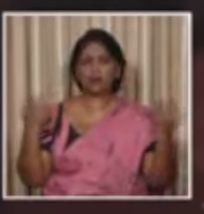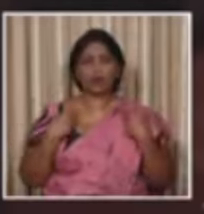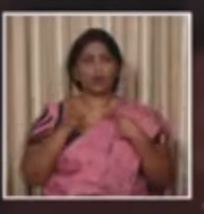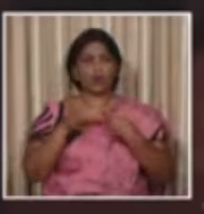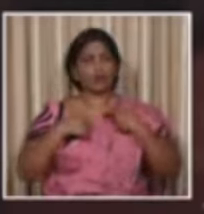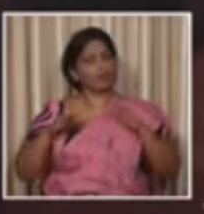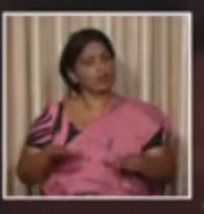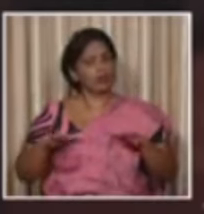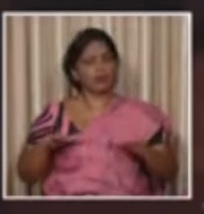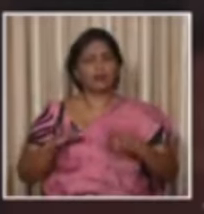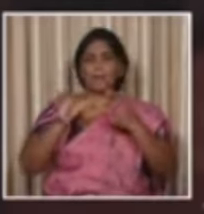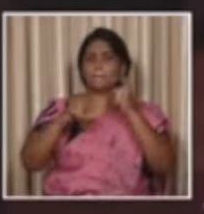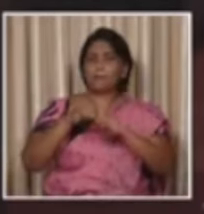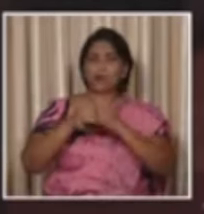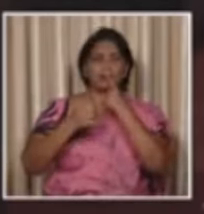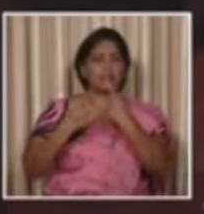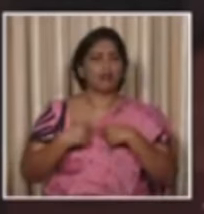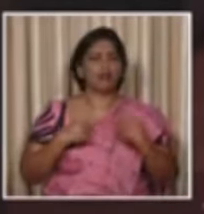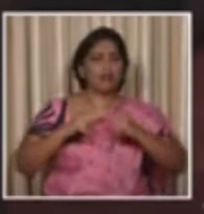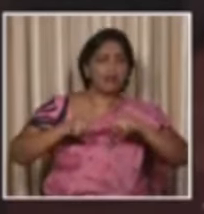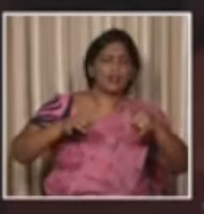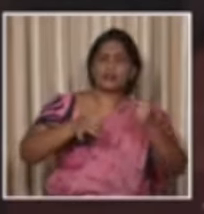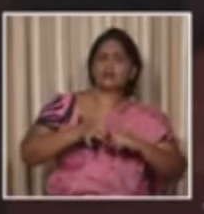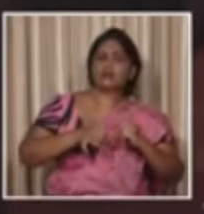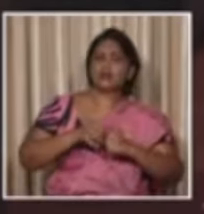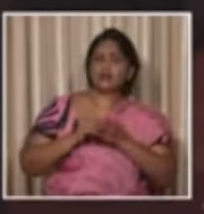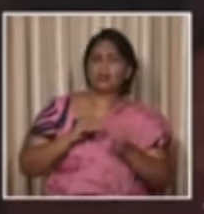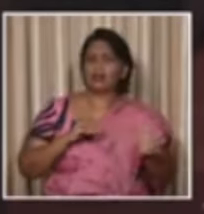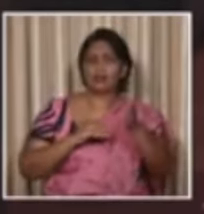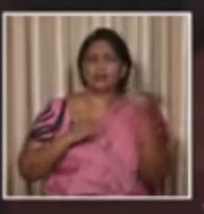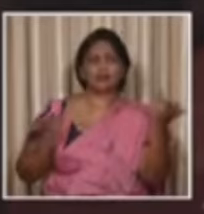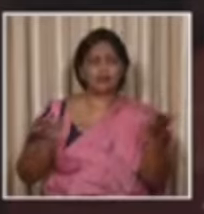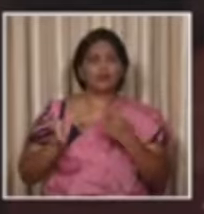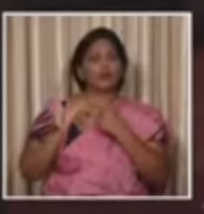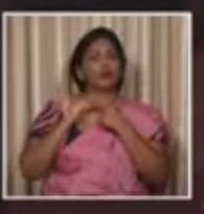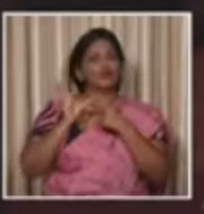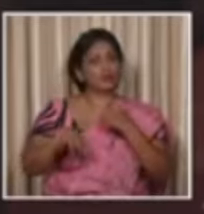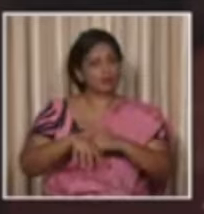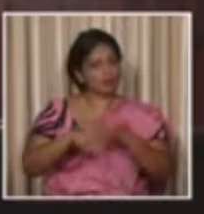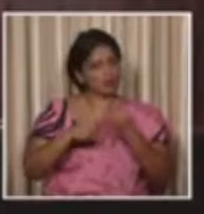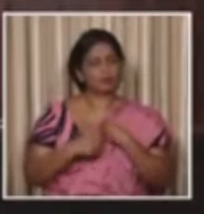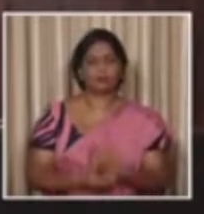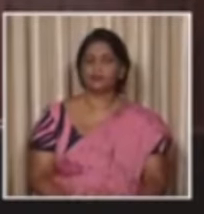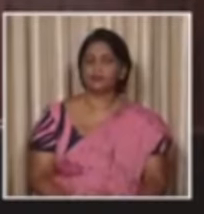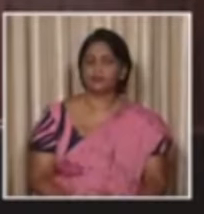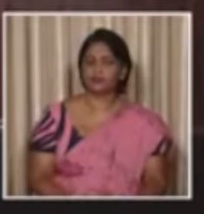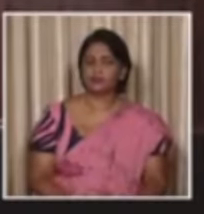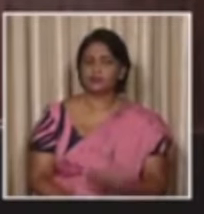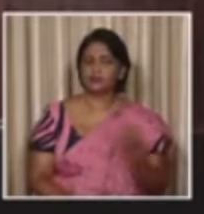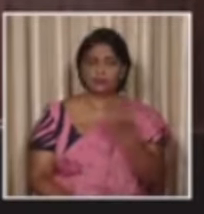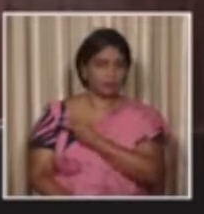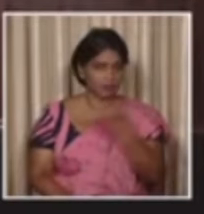උත්තර දෙන්න ඇවිල්ලා හිටියට පස්සේ මේ ප්‍රශ්න වලට අහන්න නැතුව වෙන වෙන ප්‍රශ්න වලට ගෙනිනවා ගරු නියෝජ්‍ය කතානායකතුමනි. ඒ නිසා ඒවට උත්තර දෙන්න අවස්ථාව දෙන්න. හොඳයි. දෙපාර්තමේන්තුවේ